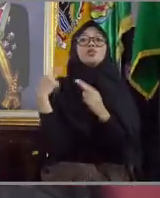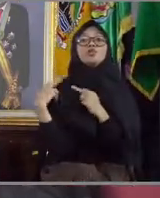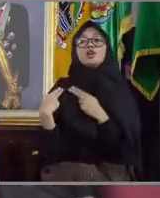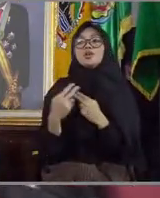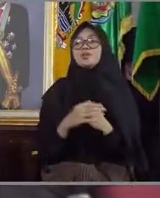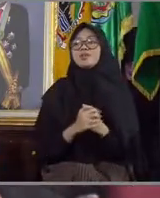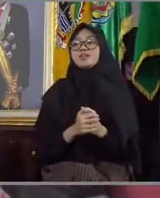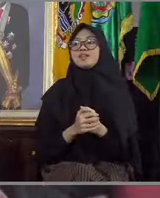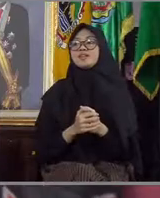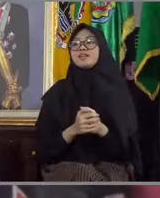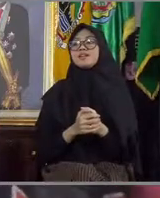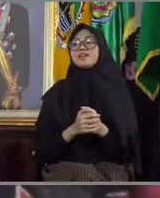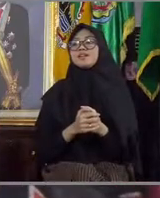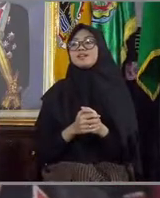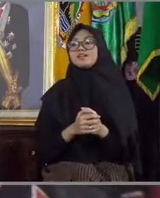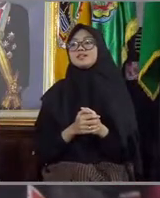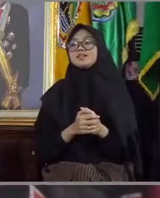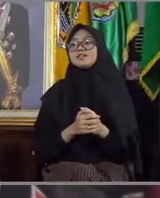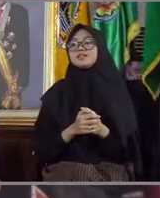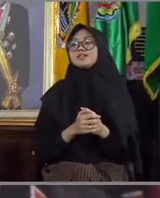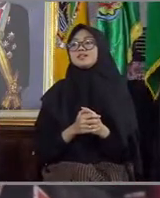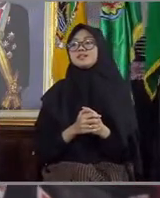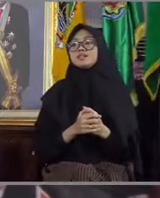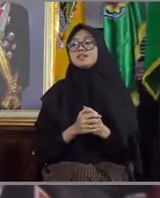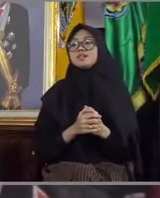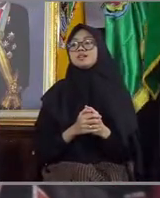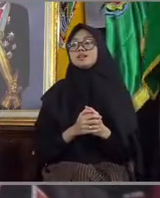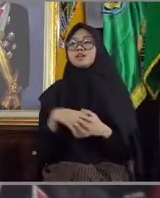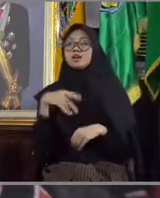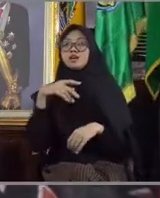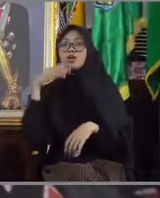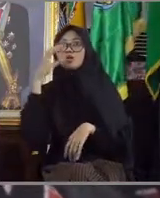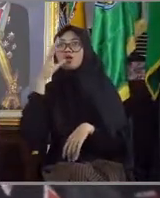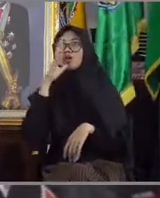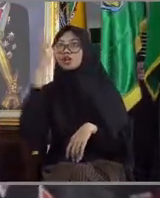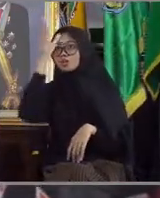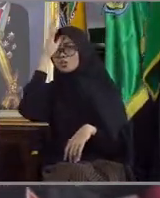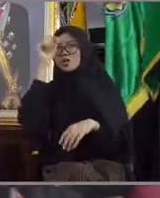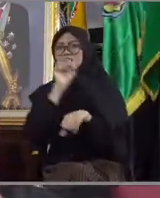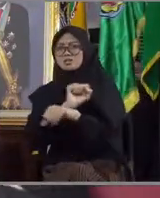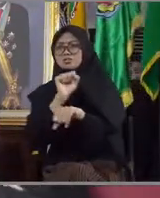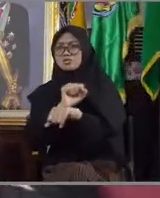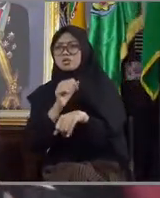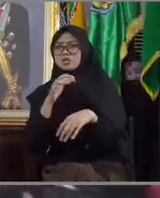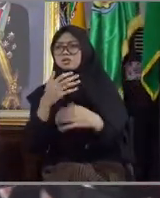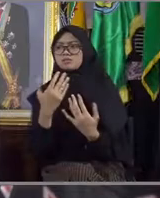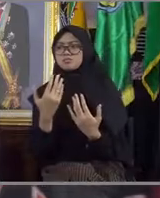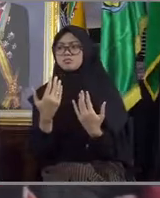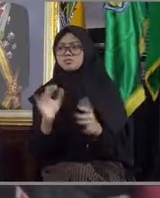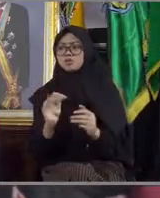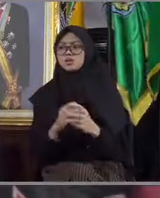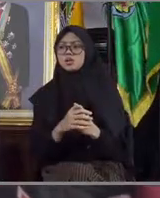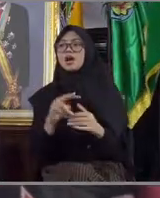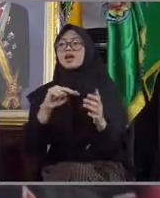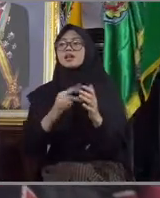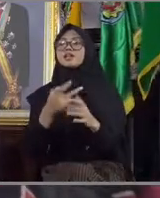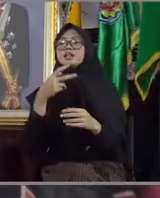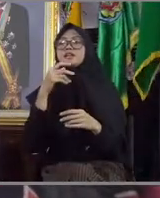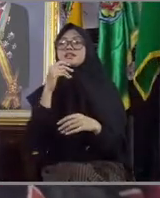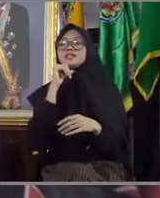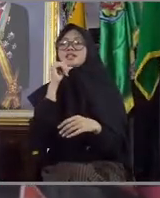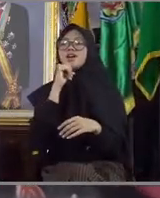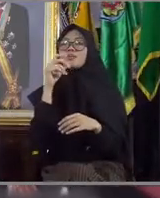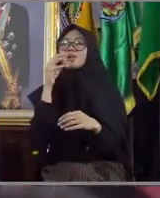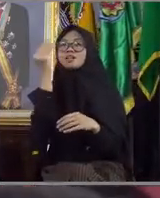Benernya orang tua kan juga sibuk kerja juga Pak. Ya enggak ya, sekarang lebih sibuk polisinya apa orang tuanya?